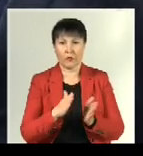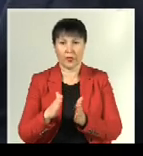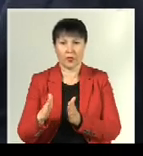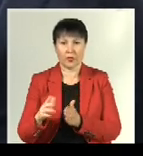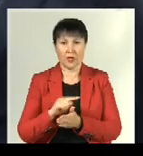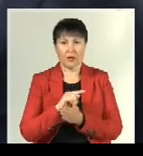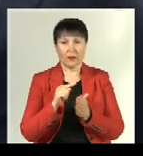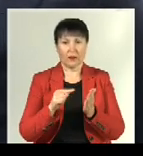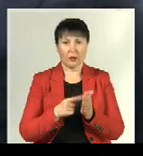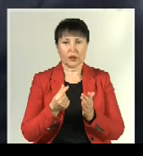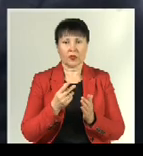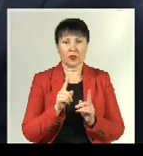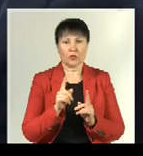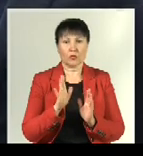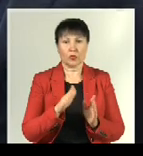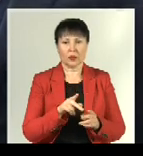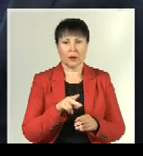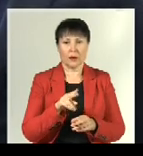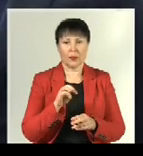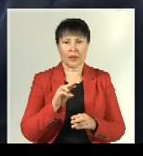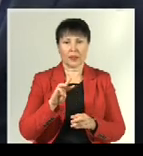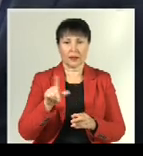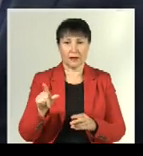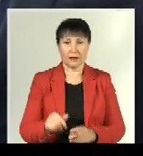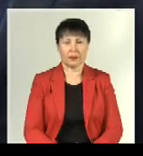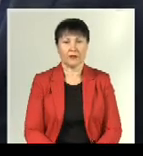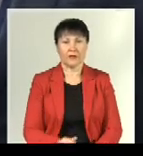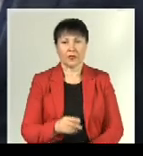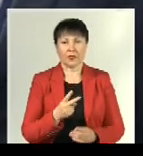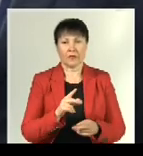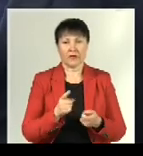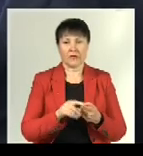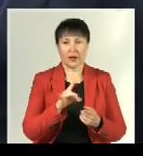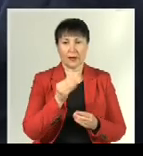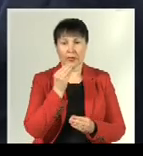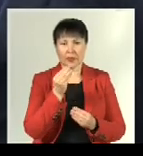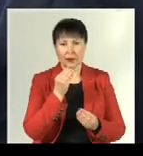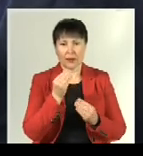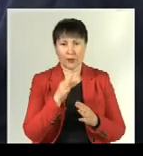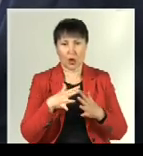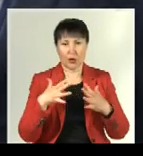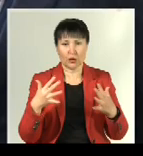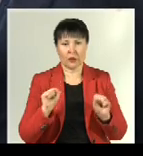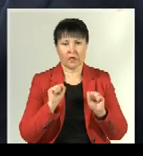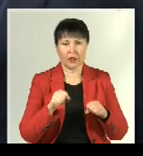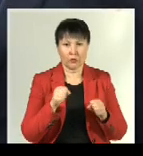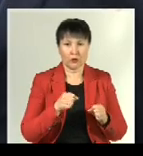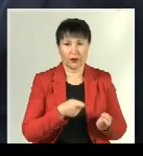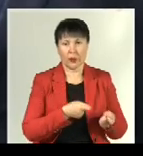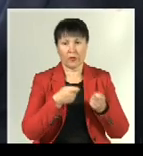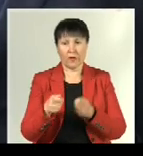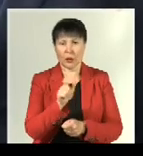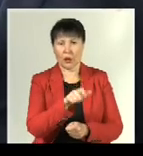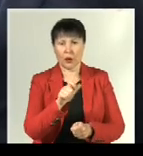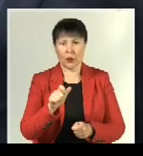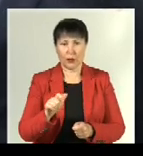том, где это сейчас будет происходить, мы должны с вами определиться. То есть первое питание. Еще раз посмотрим по количеству возможного пребывания людей, которые